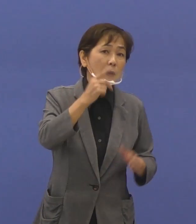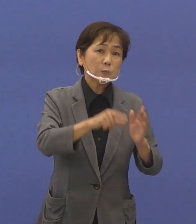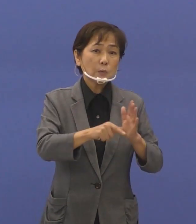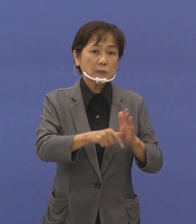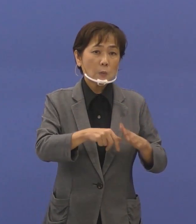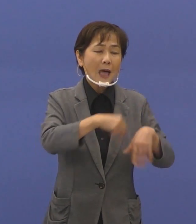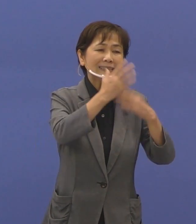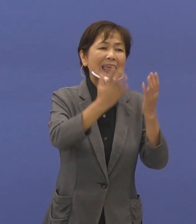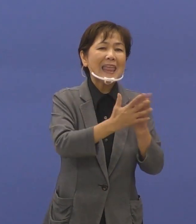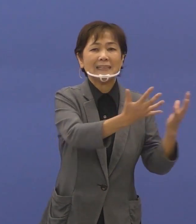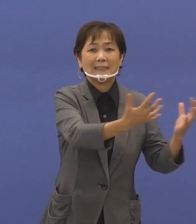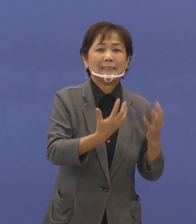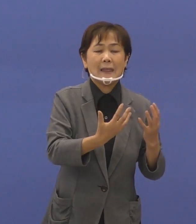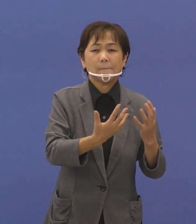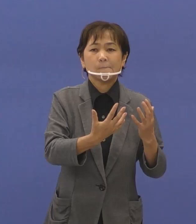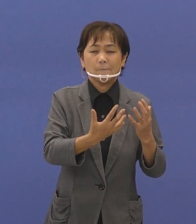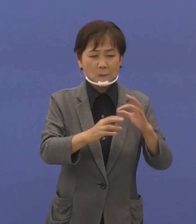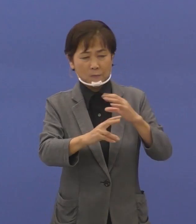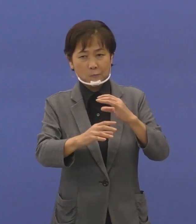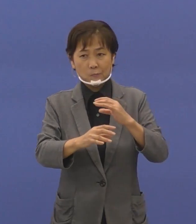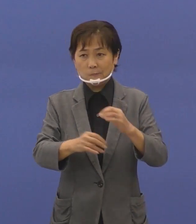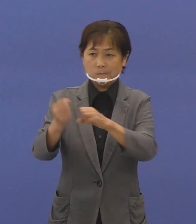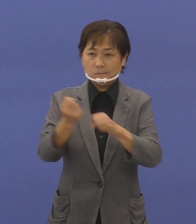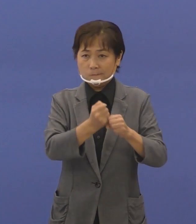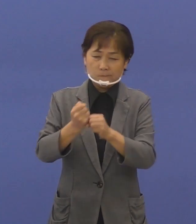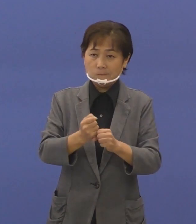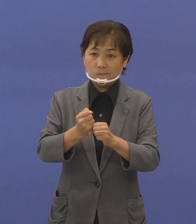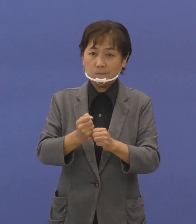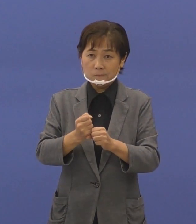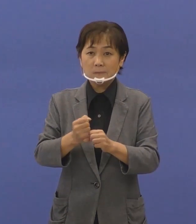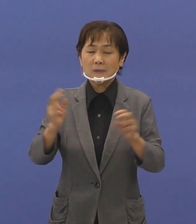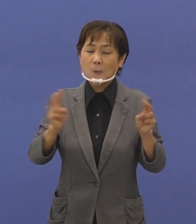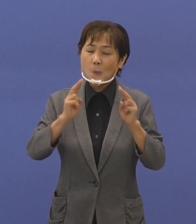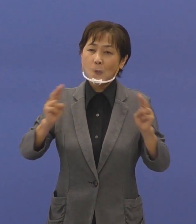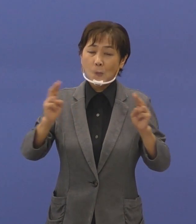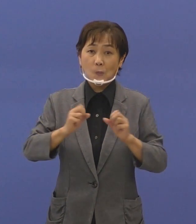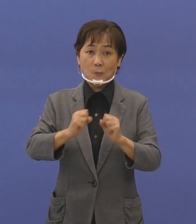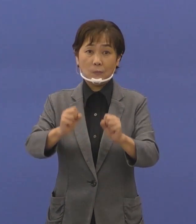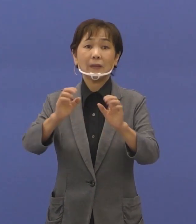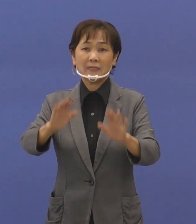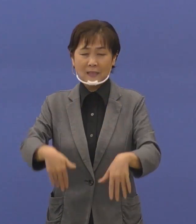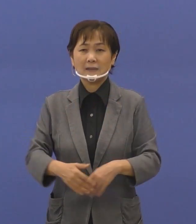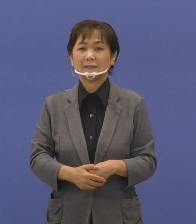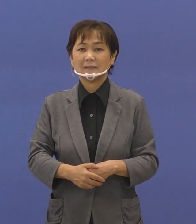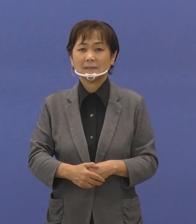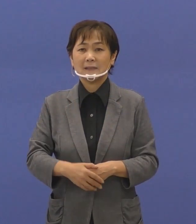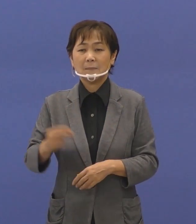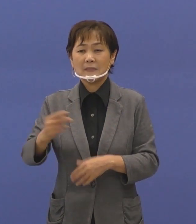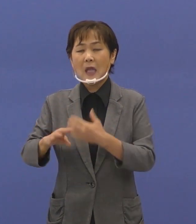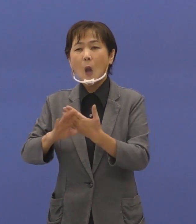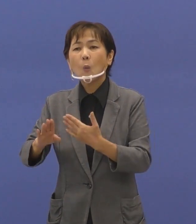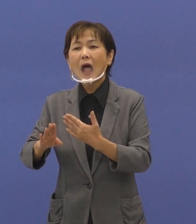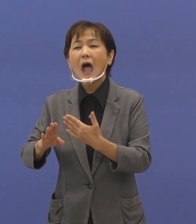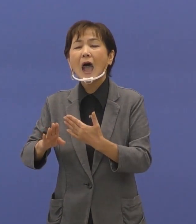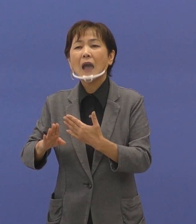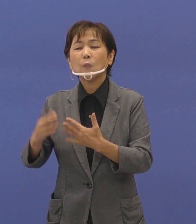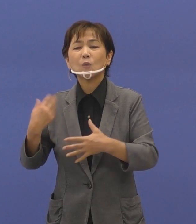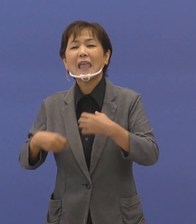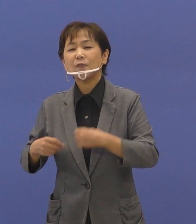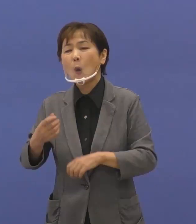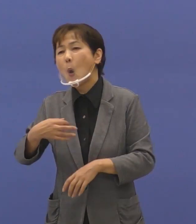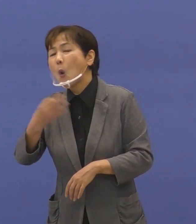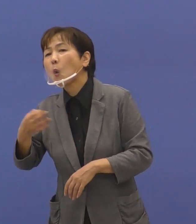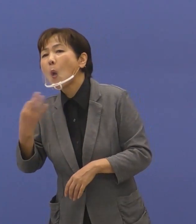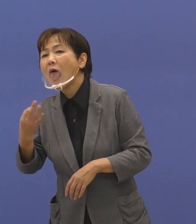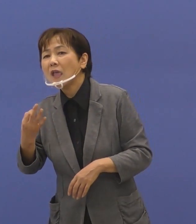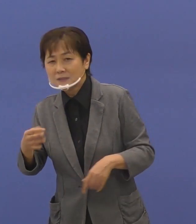演奏をしていてですね、応援団こう声での声援ともマッチして、応援も非常に良か